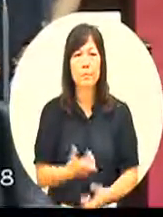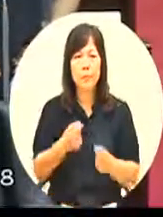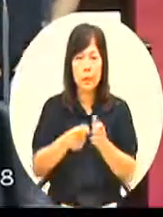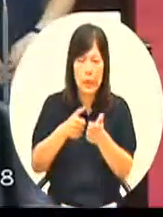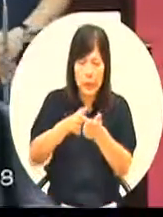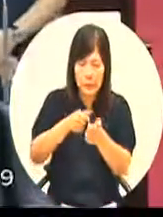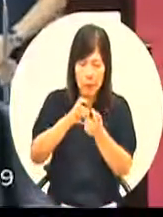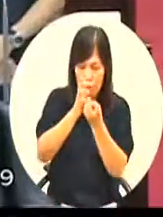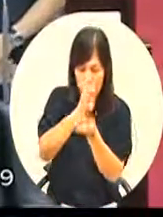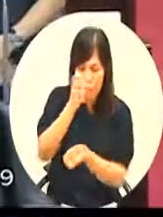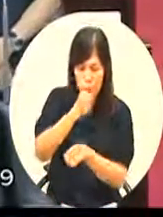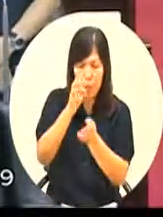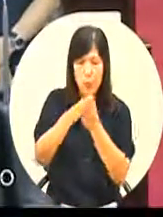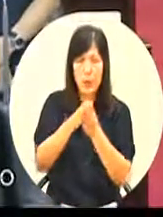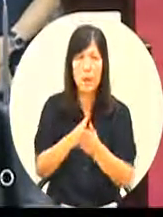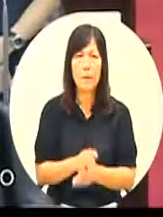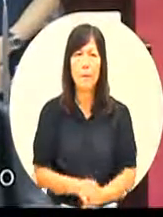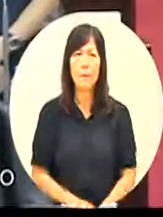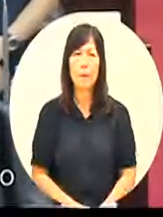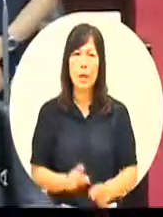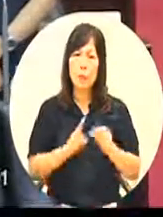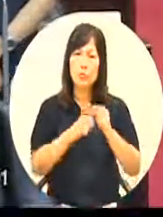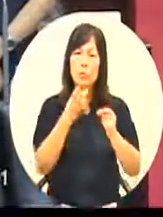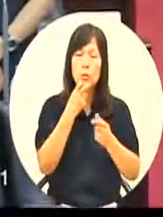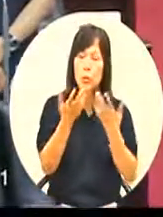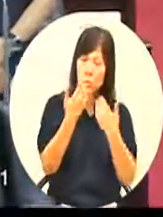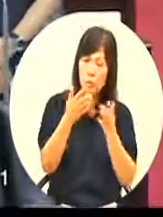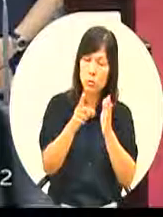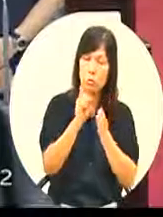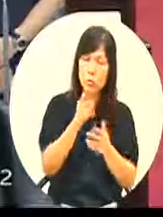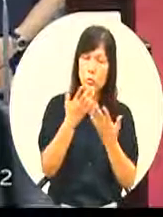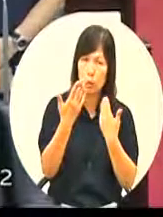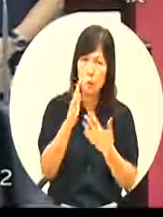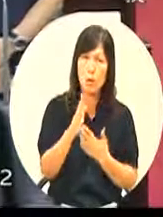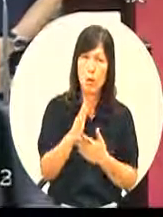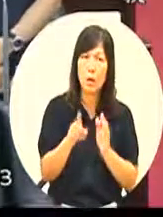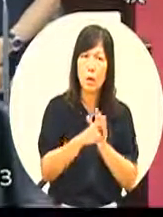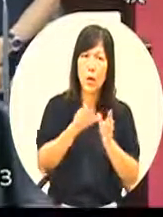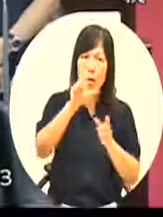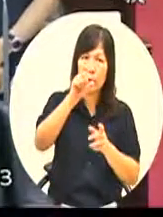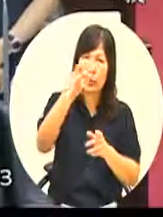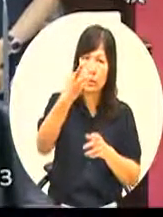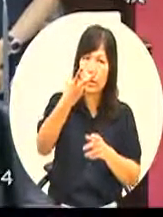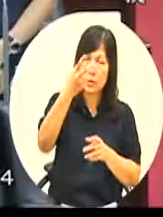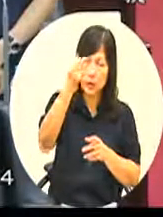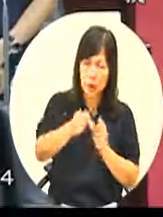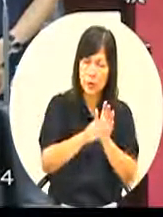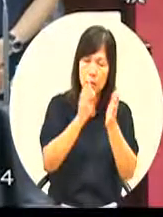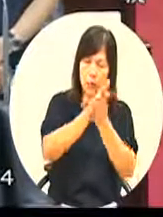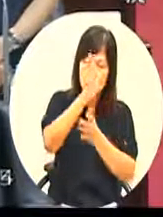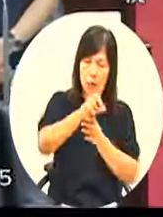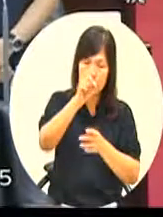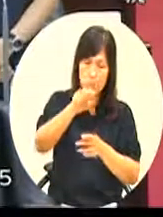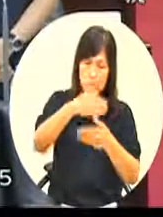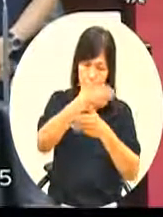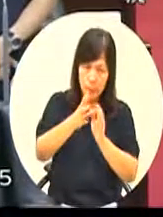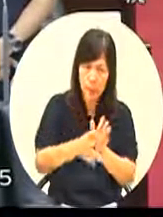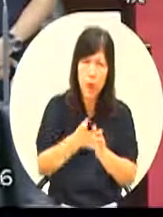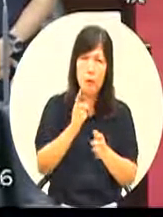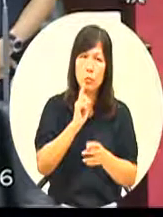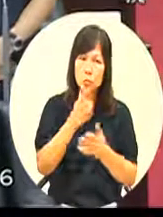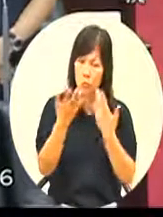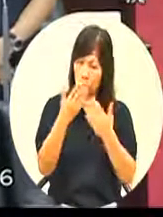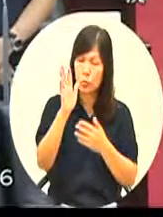个更细的部分。那中央很明确的说，他其实62亿在未来的1000班，他其实也有很明确的说，其